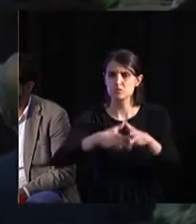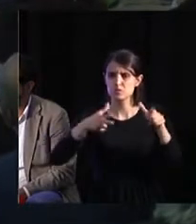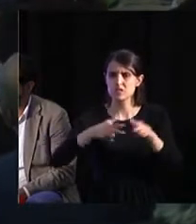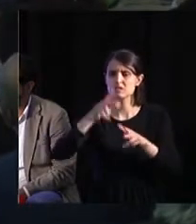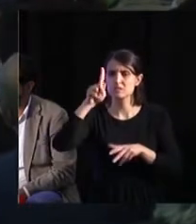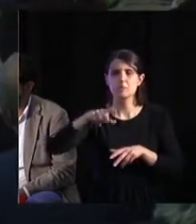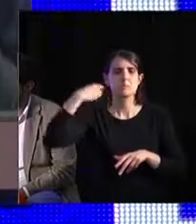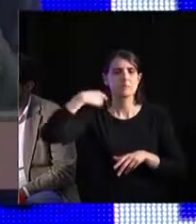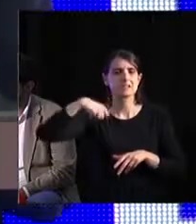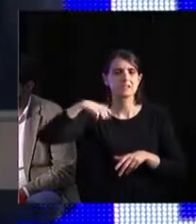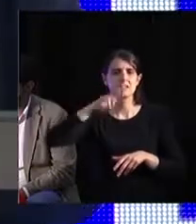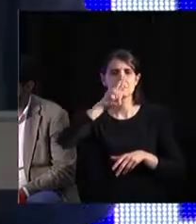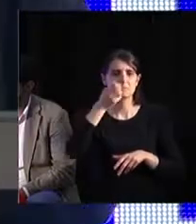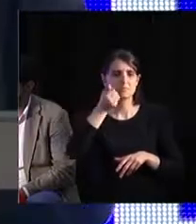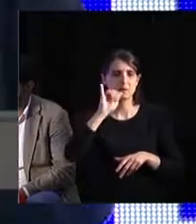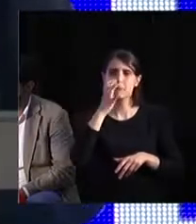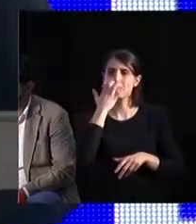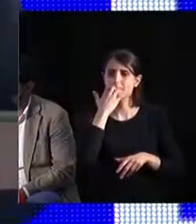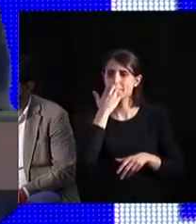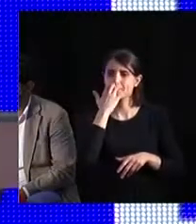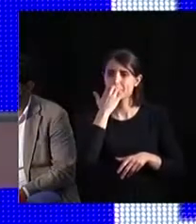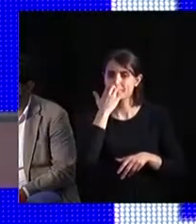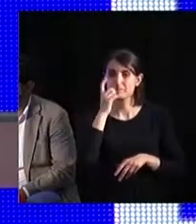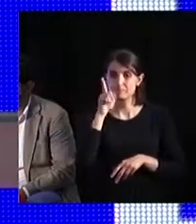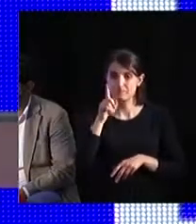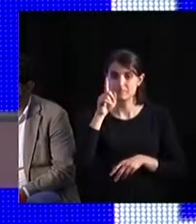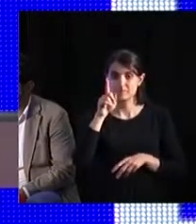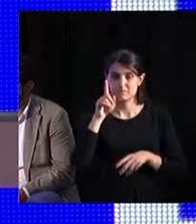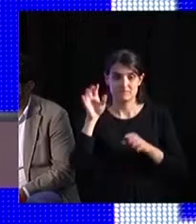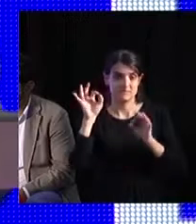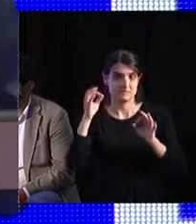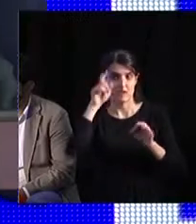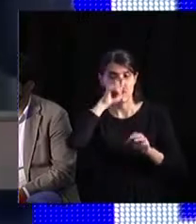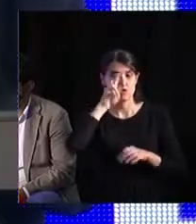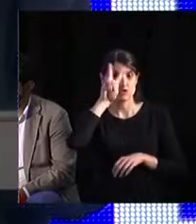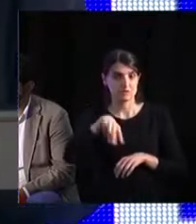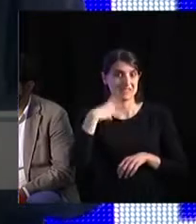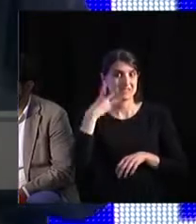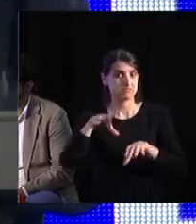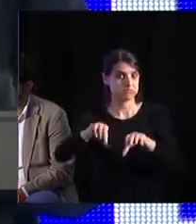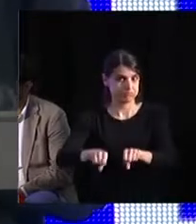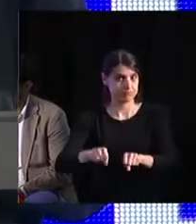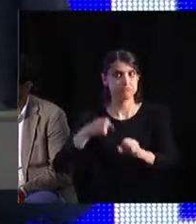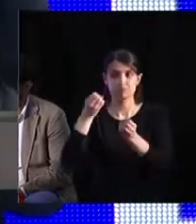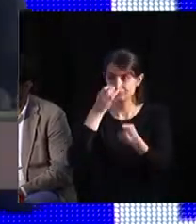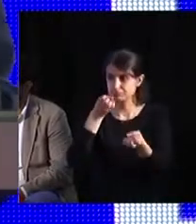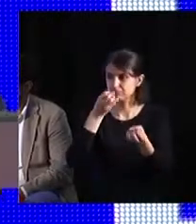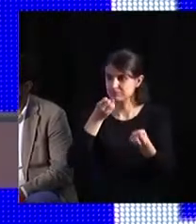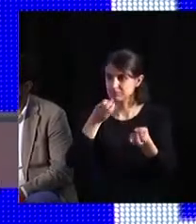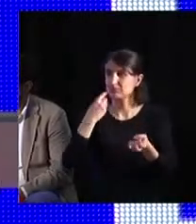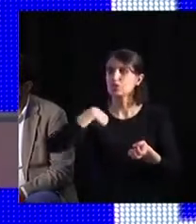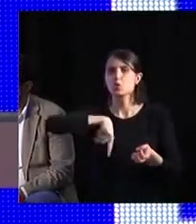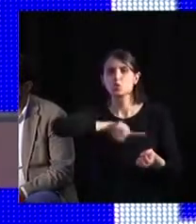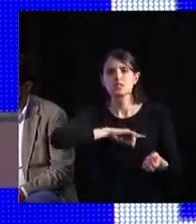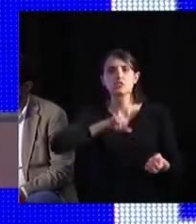Maragall en la declaració d'investidura el 2003. I creiem per això que nosaltres som l'opció